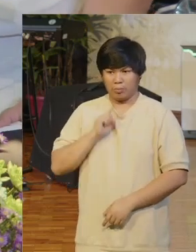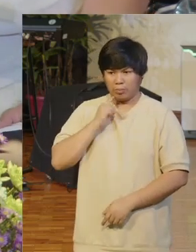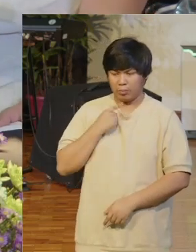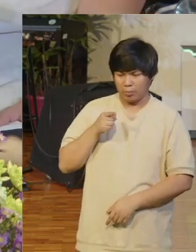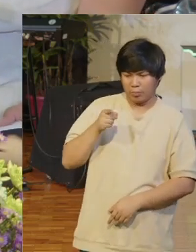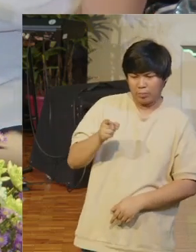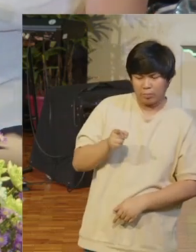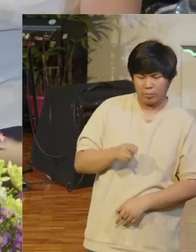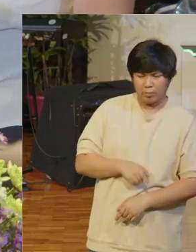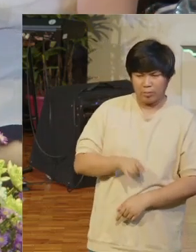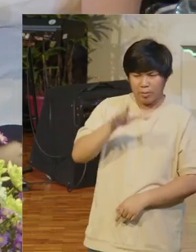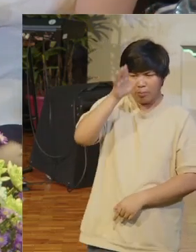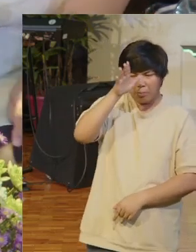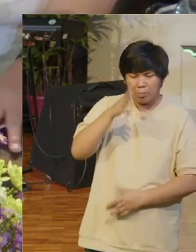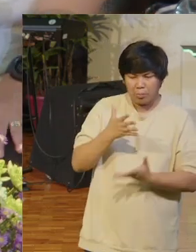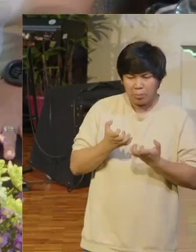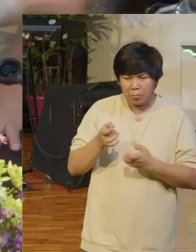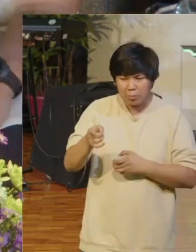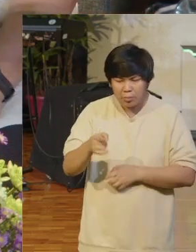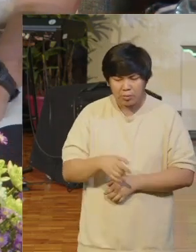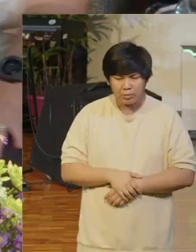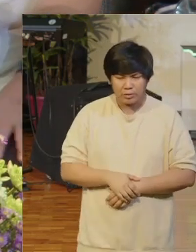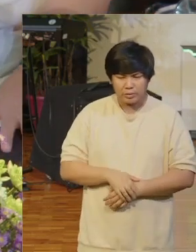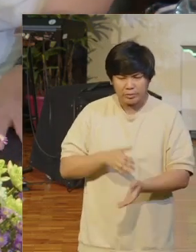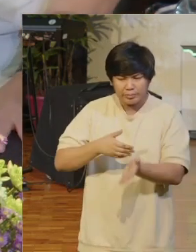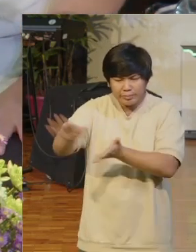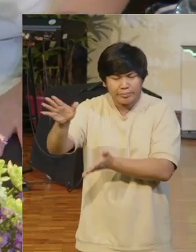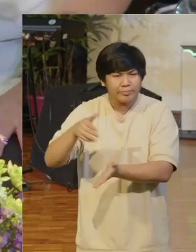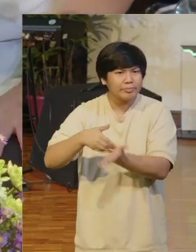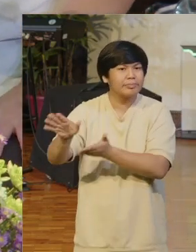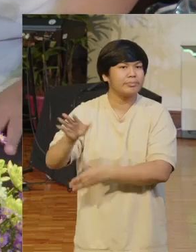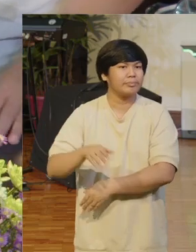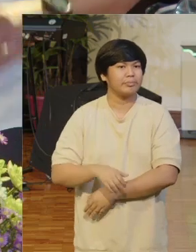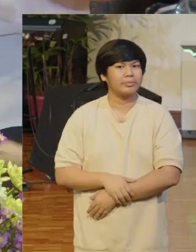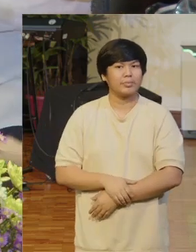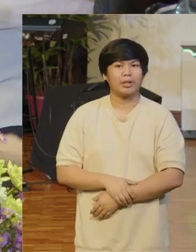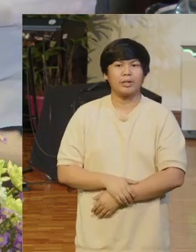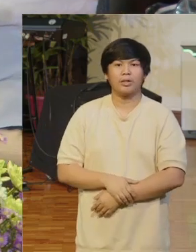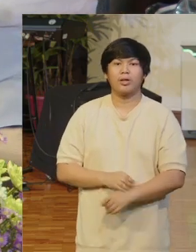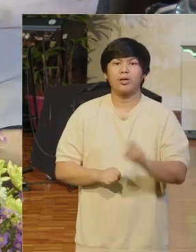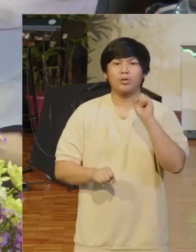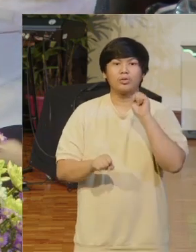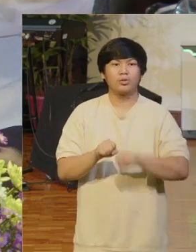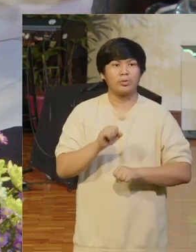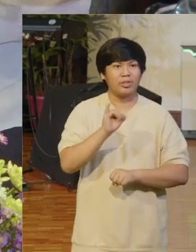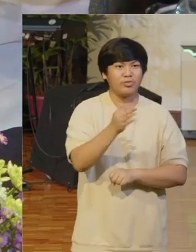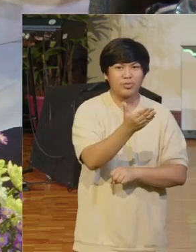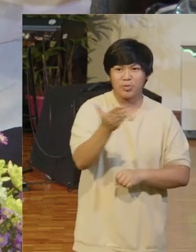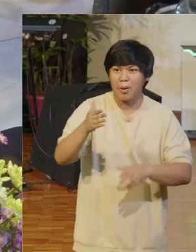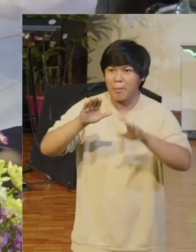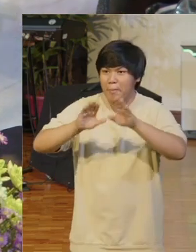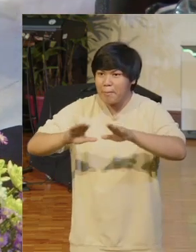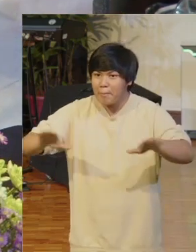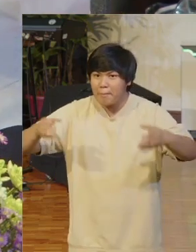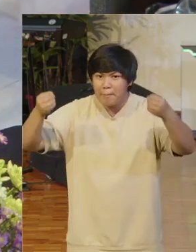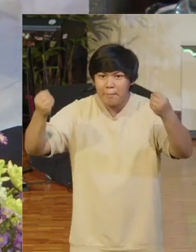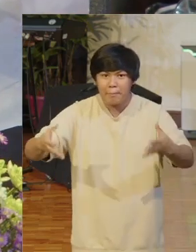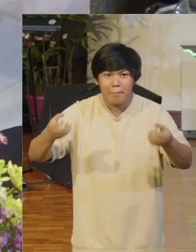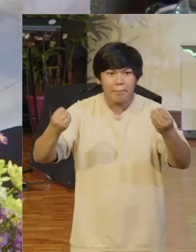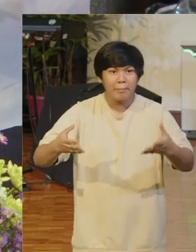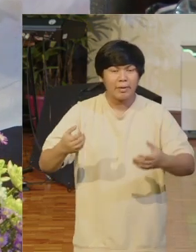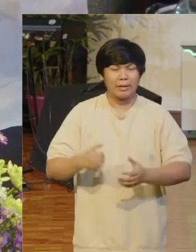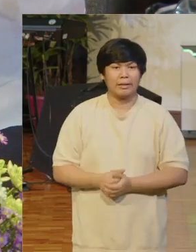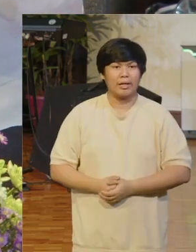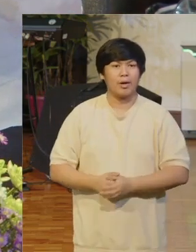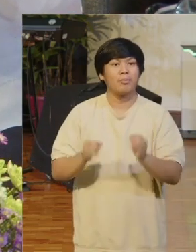paborito. Pero masama po talaga yung may favoritism. Kaya kayo, kung marami kayong anak, ang definition po ng marami yung